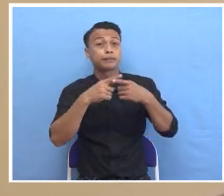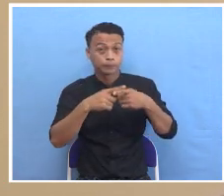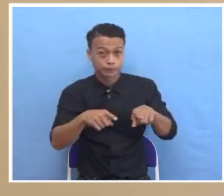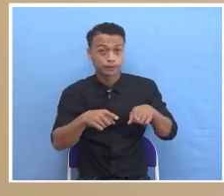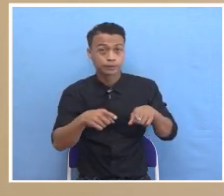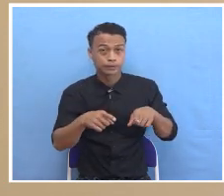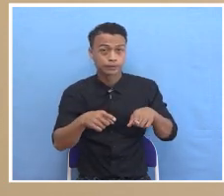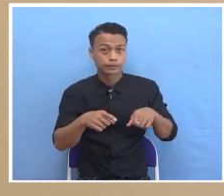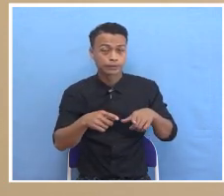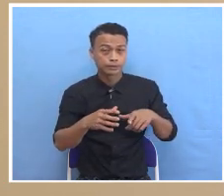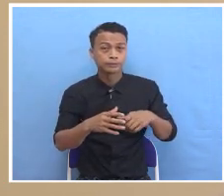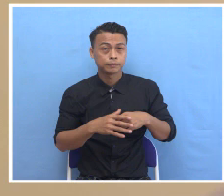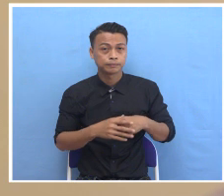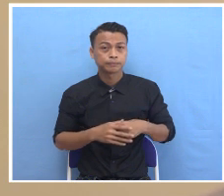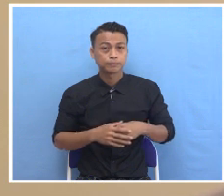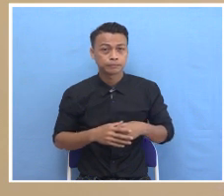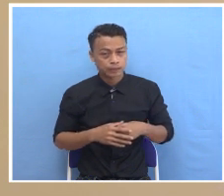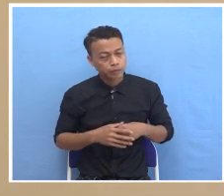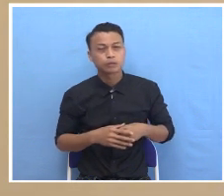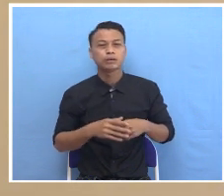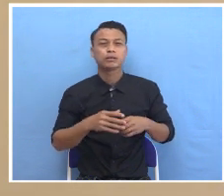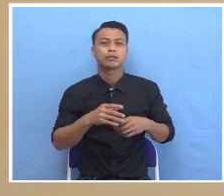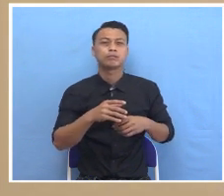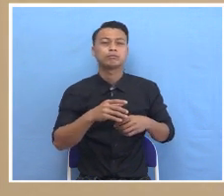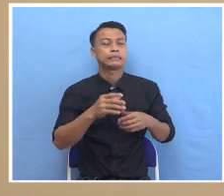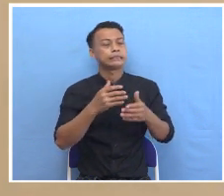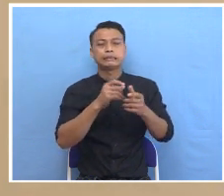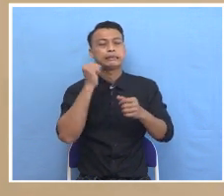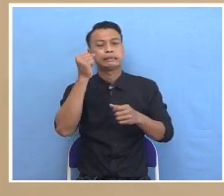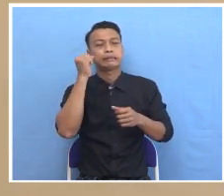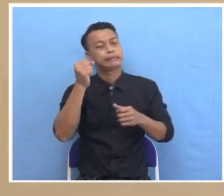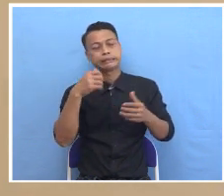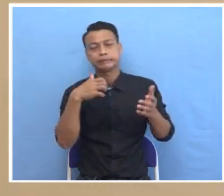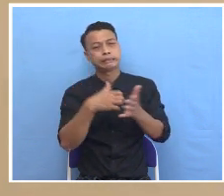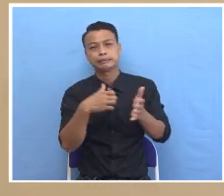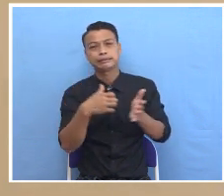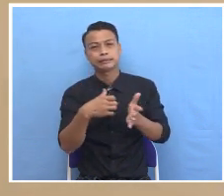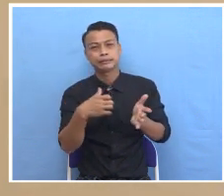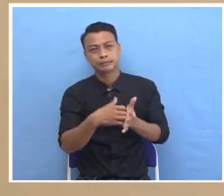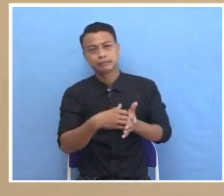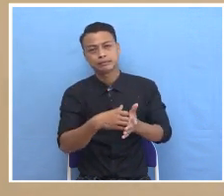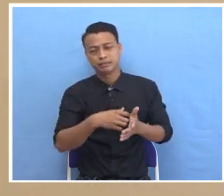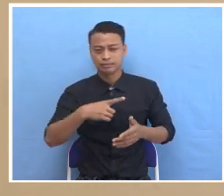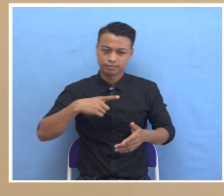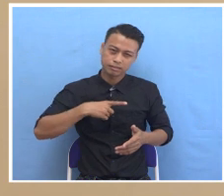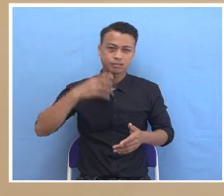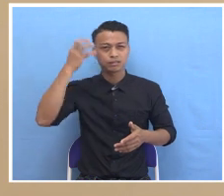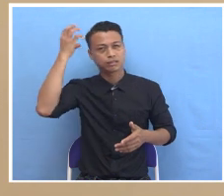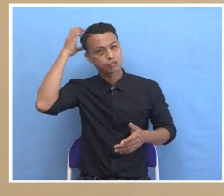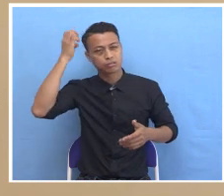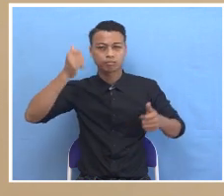မဲ့နိုင်ငံရေးရဲ့သဘောသဘာဝကတော့အဲ့ဒီလိုသွားလိမ့်မယ်လို့ကျွန်တော်ထင်။အားကြိုင်မှုတွေနဲ့ပဲဆ